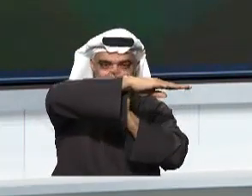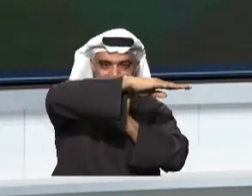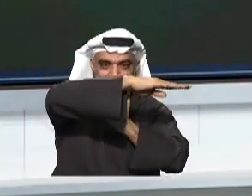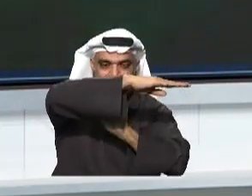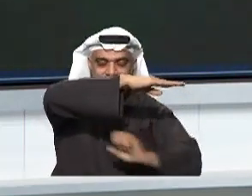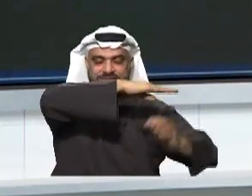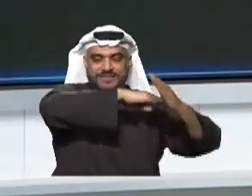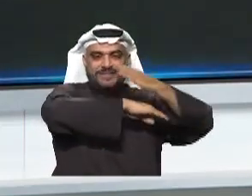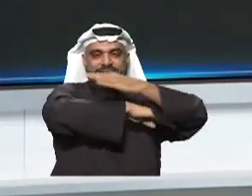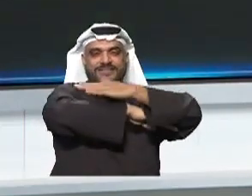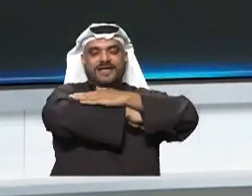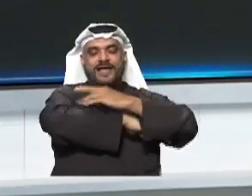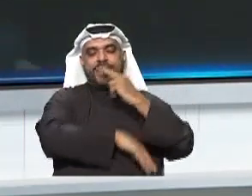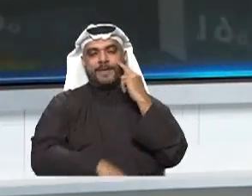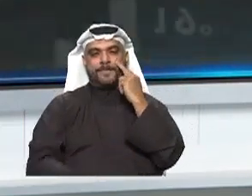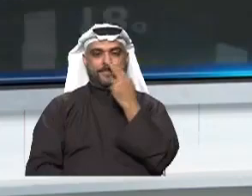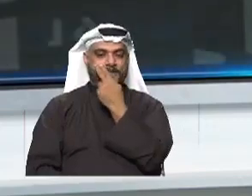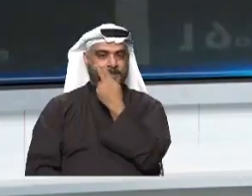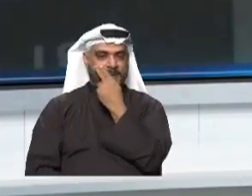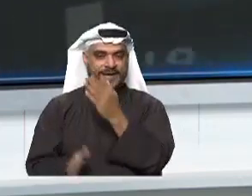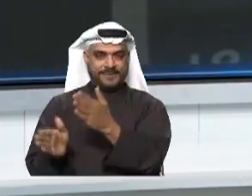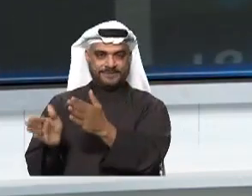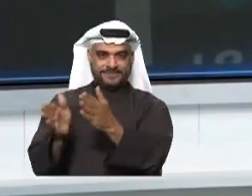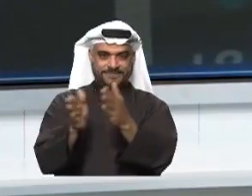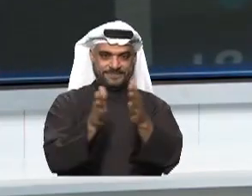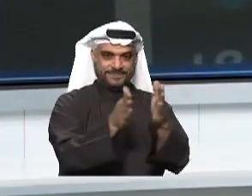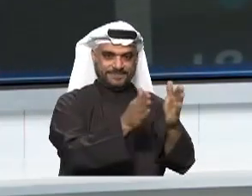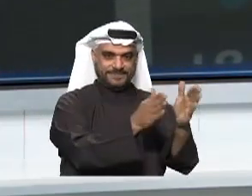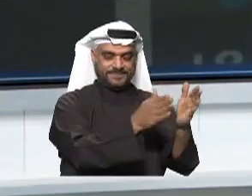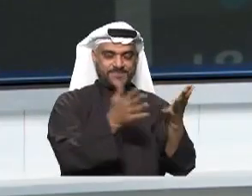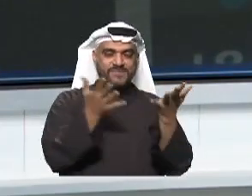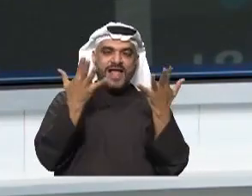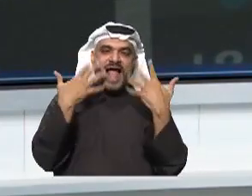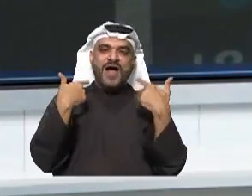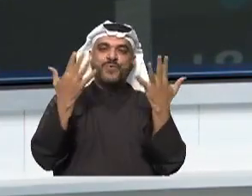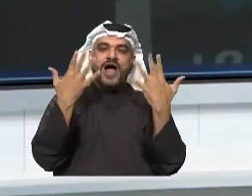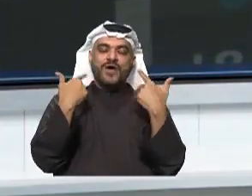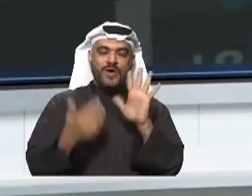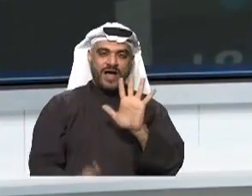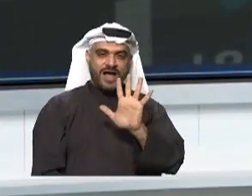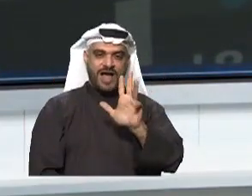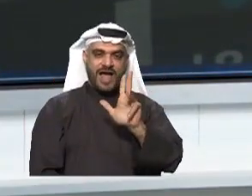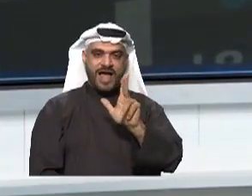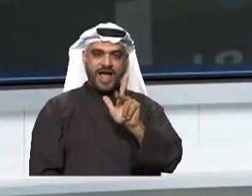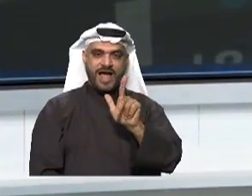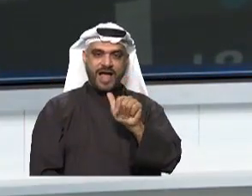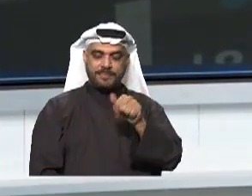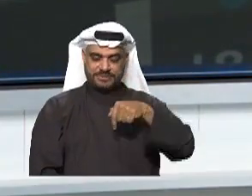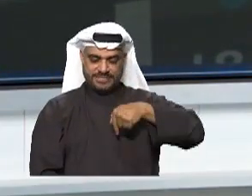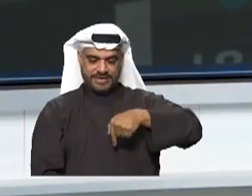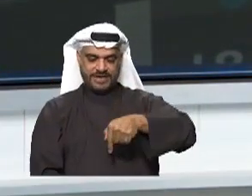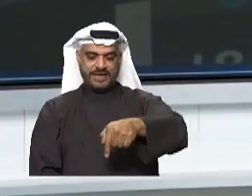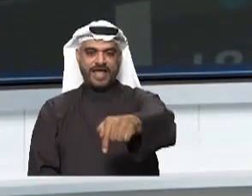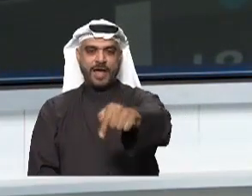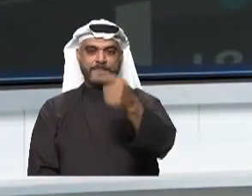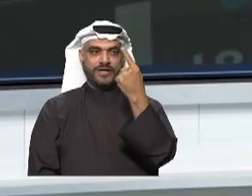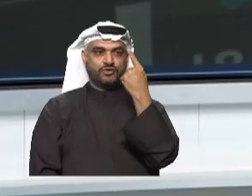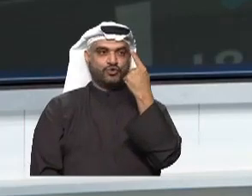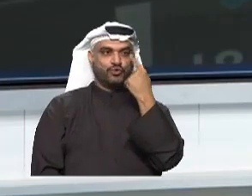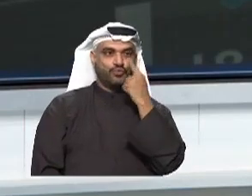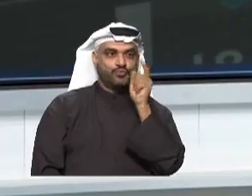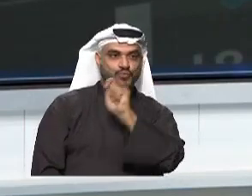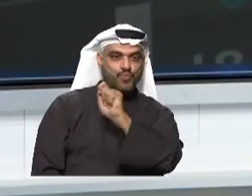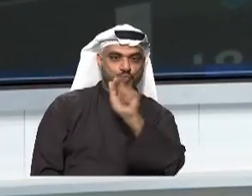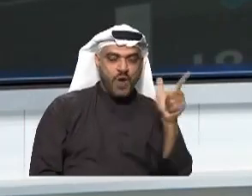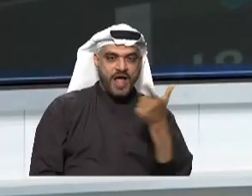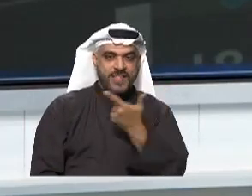الساعة 4:57 دقيقة. الأجواء المتوقعة خلال 5 أيام القادمة على مدينة الكويت، فرص الأمطار الرعدية